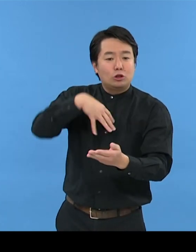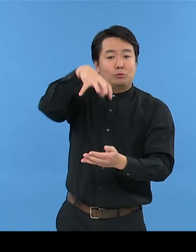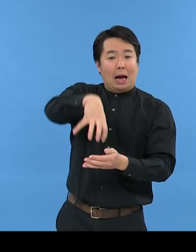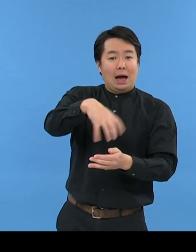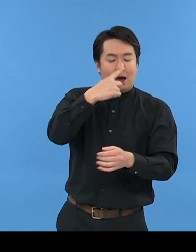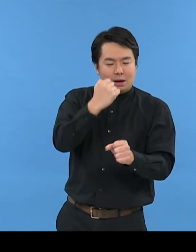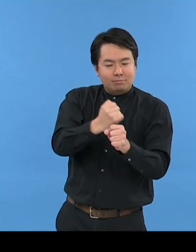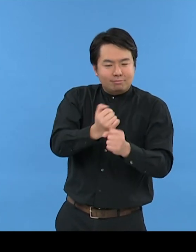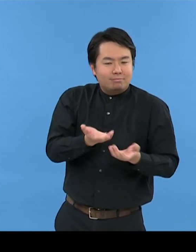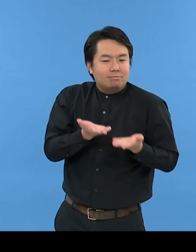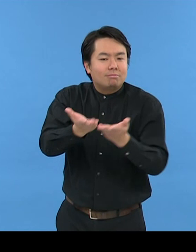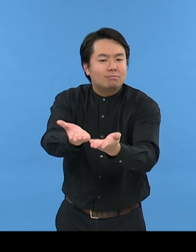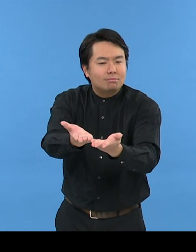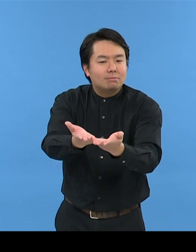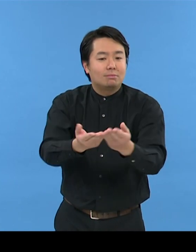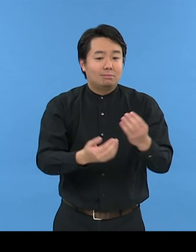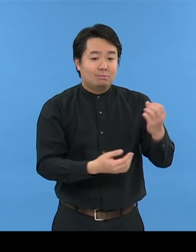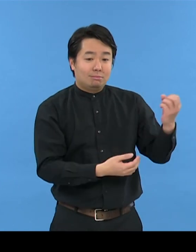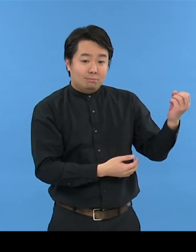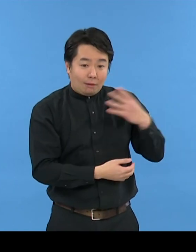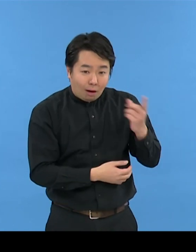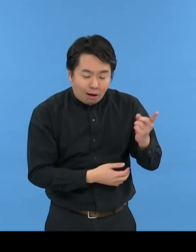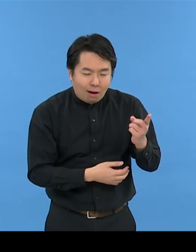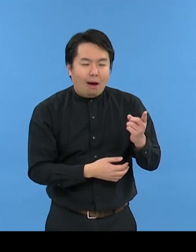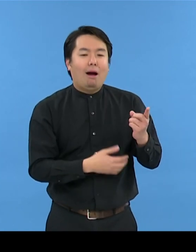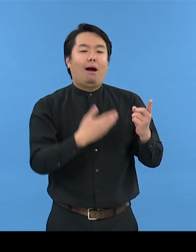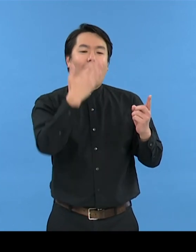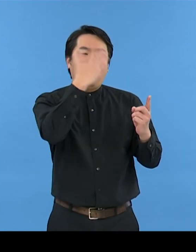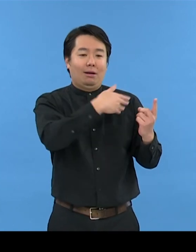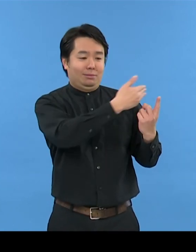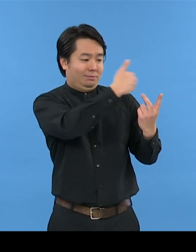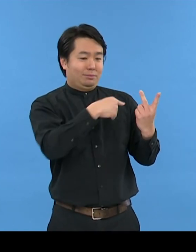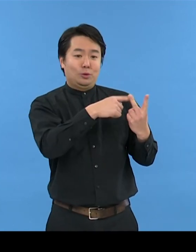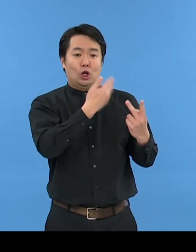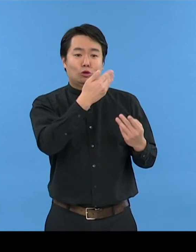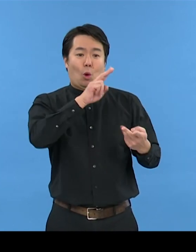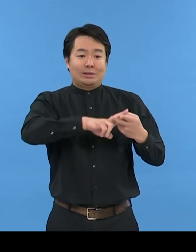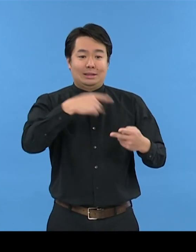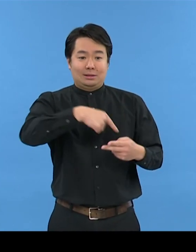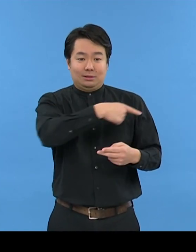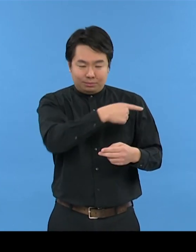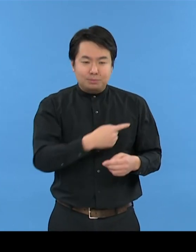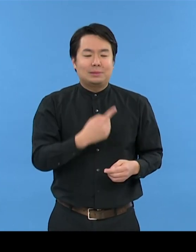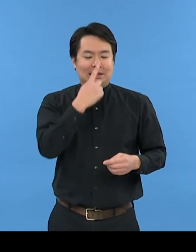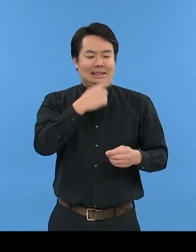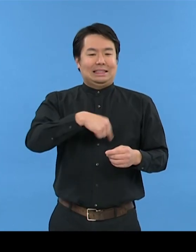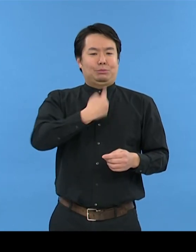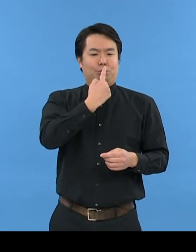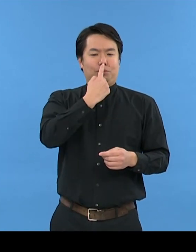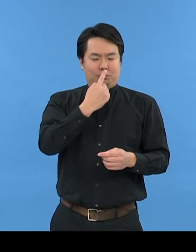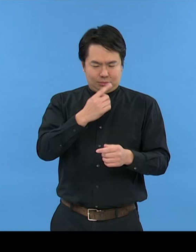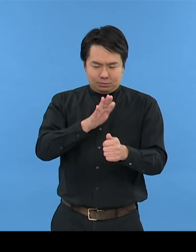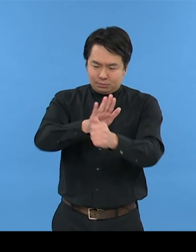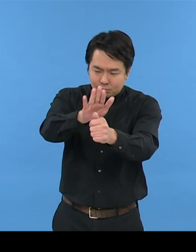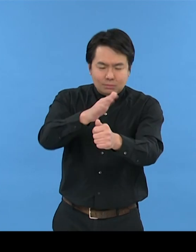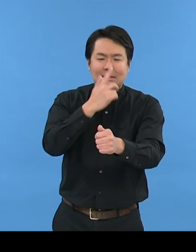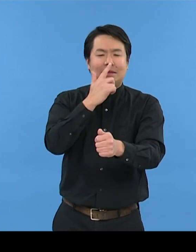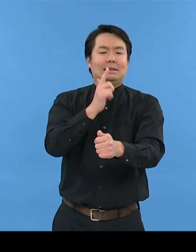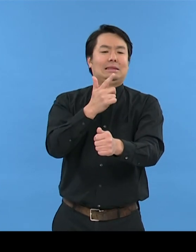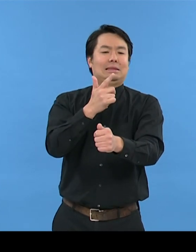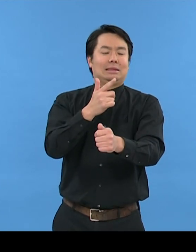を祈れる場所を提供していくというのと全く五井先生の方は自分が人を救うのではなくて